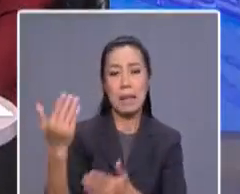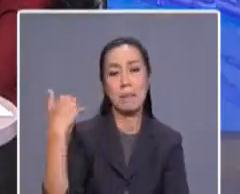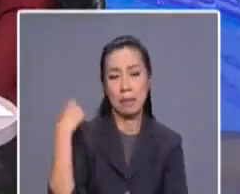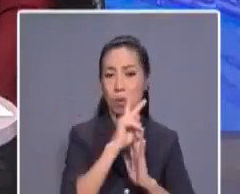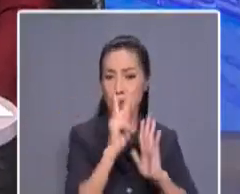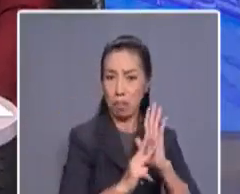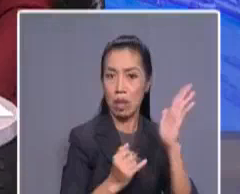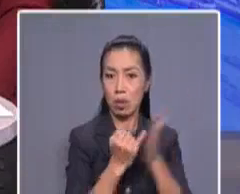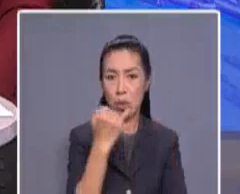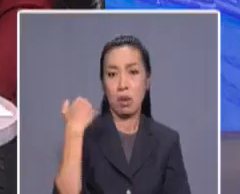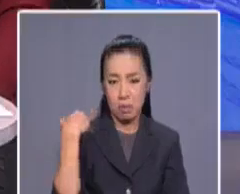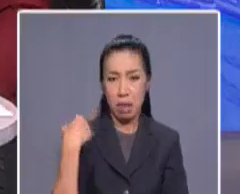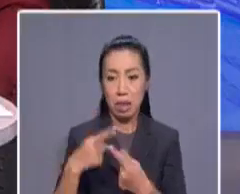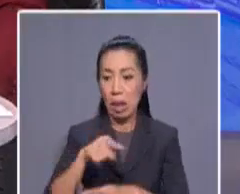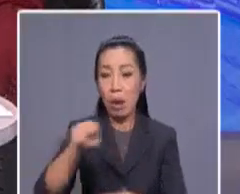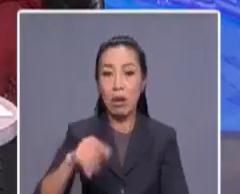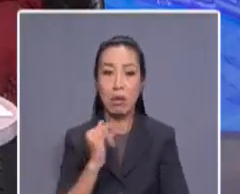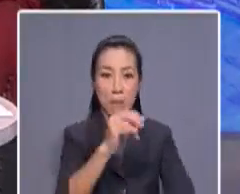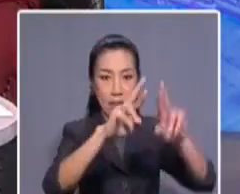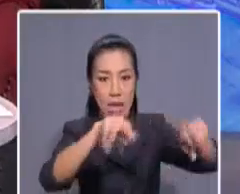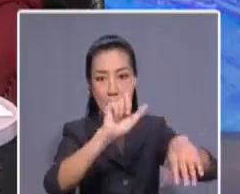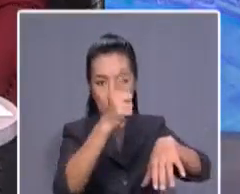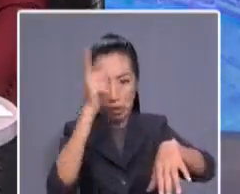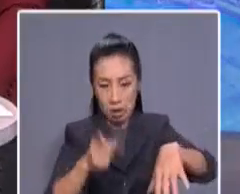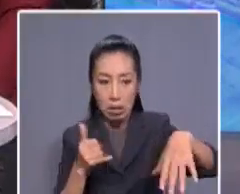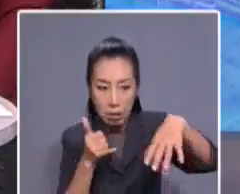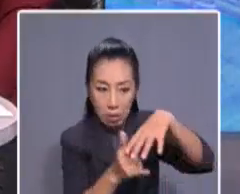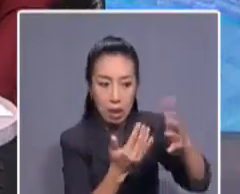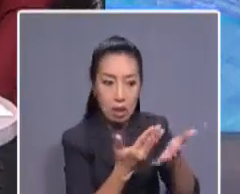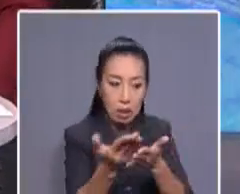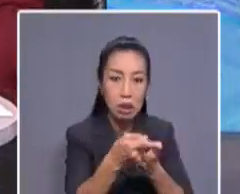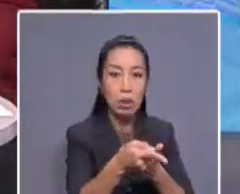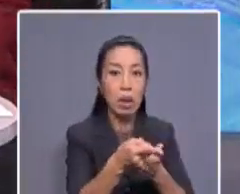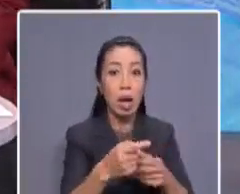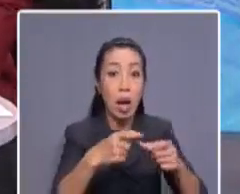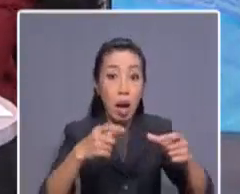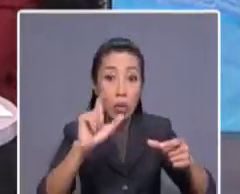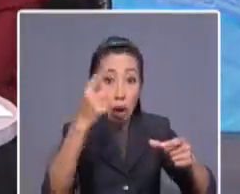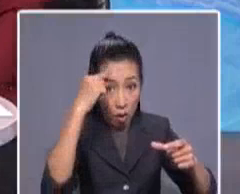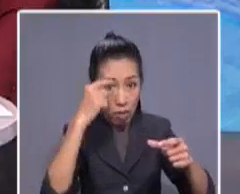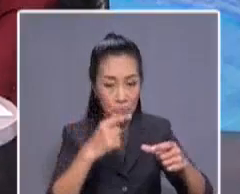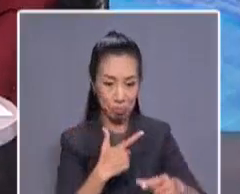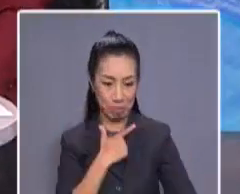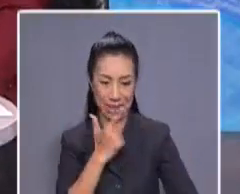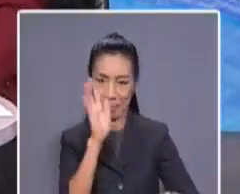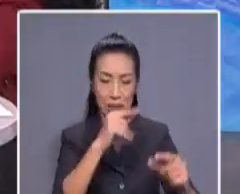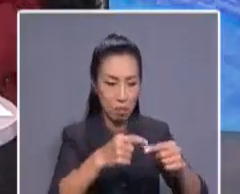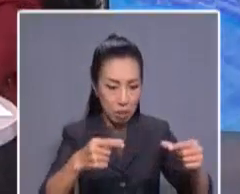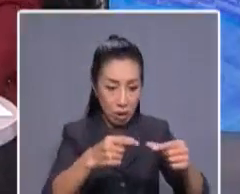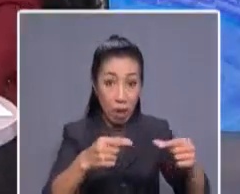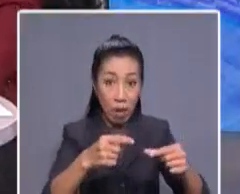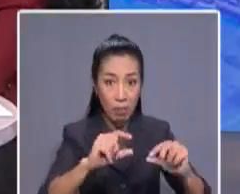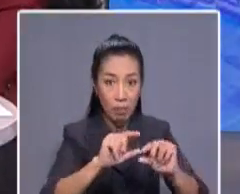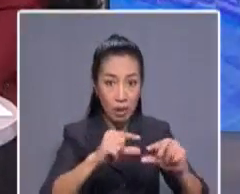ฎหมายทุกอย่างก็ไปท่านก็ไปร้านทองที่น่าเชื่อถือได ้ ก็ไปซื้อทองคำแท่ง ค่ะ เวลาเขาลงทุนทองเนี่ยเขาจะ